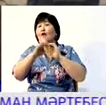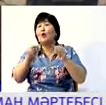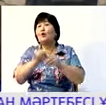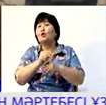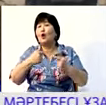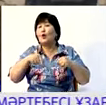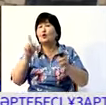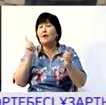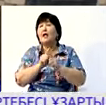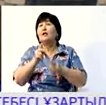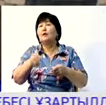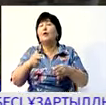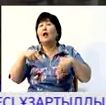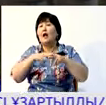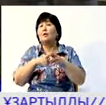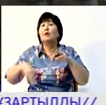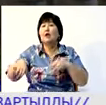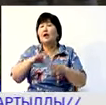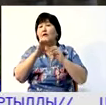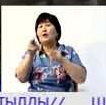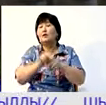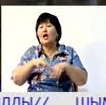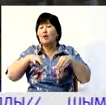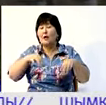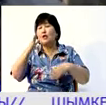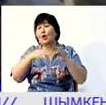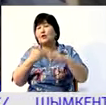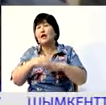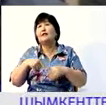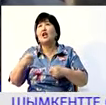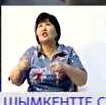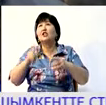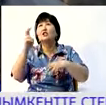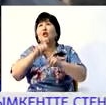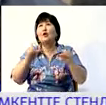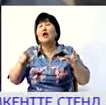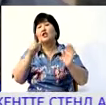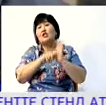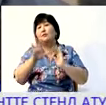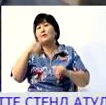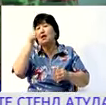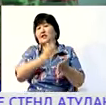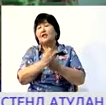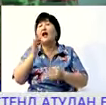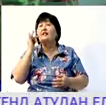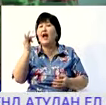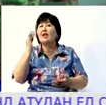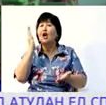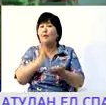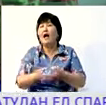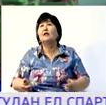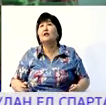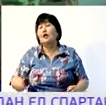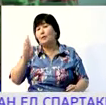кездесті. Ақмола вагон жөндеу зауыты еліміздегі машина құрылысы саласындағы жетекші кәсіпорын. 75 жылдан астам тарихы бар. Мемлекет сатып